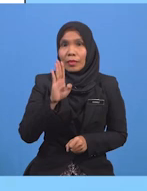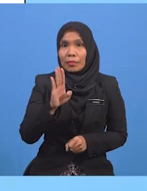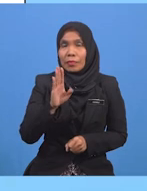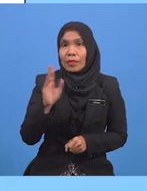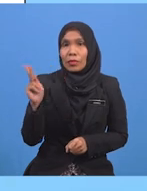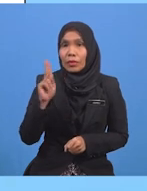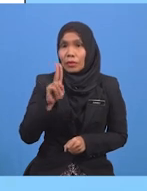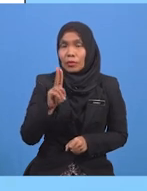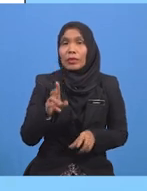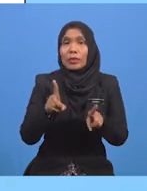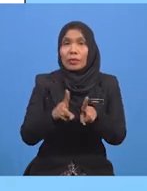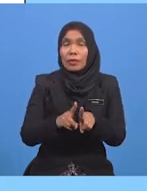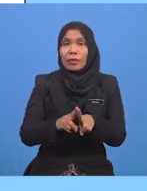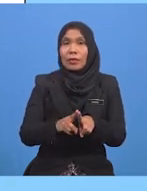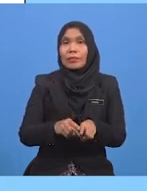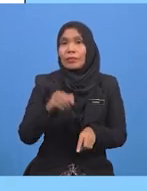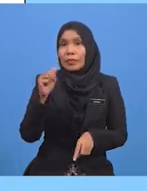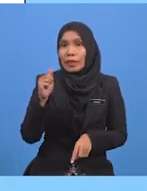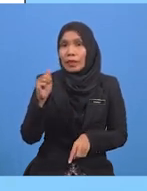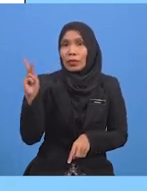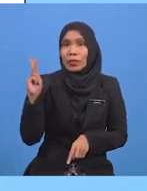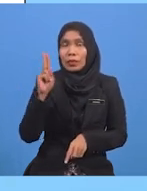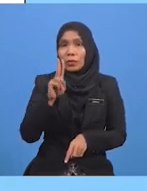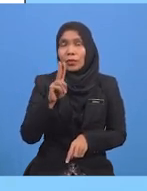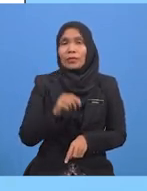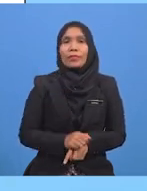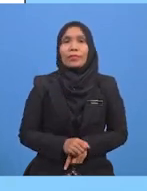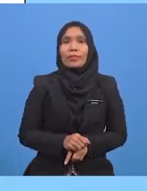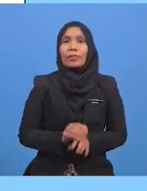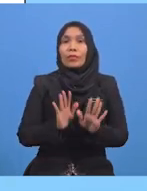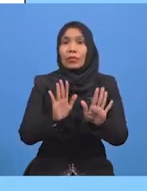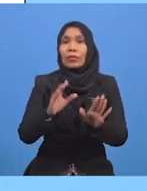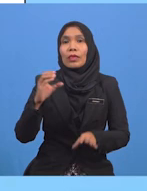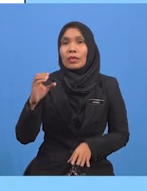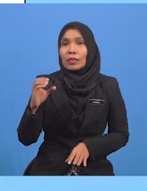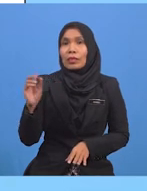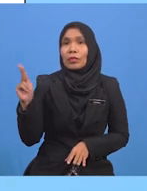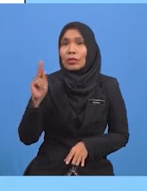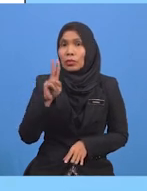2 sama dengan A kuasa 2 tolak C